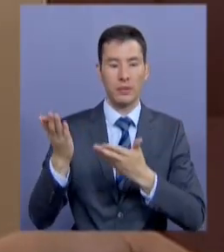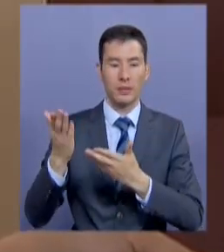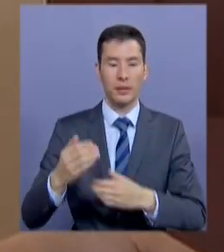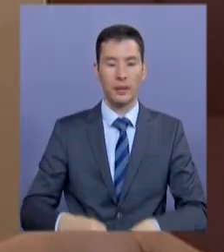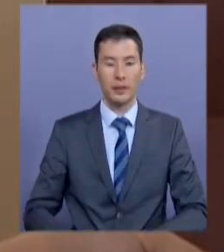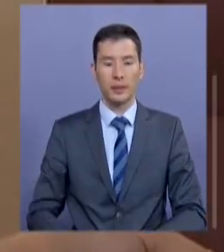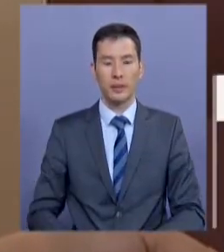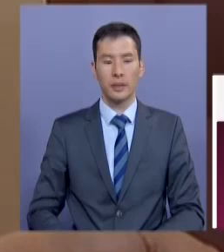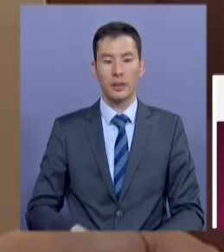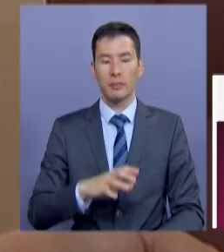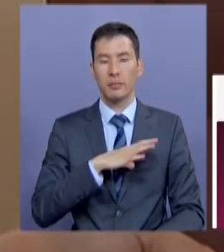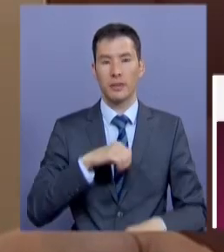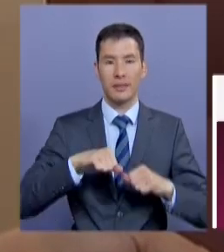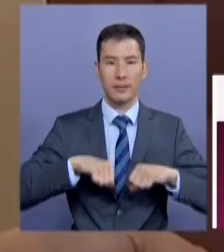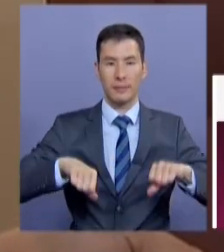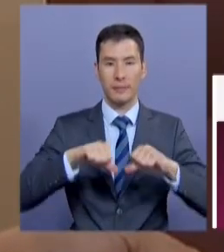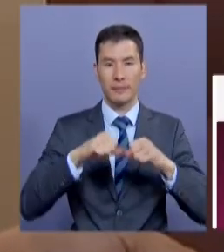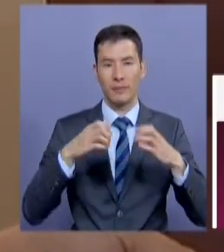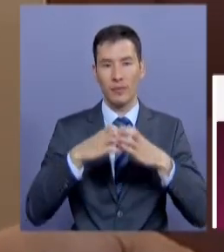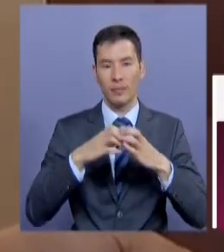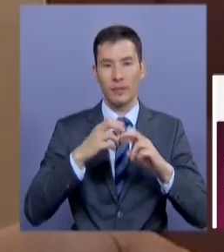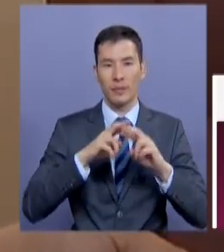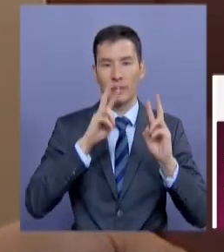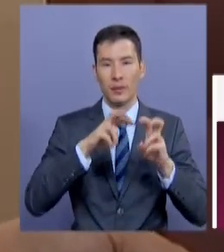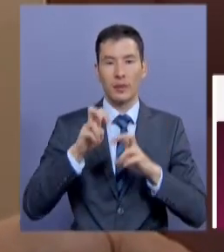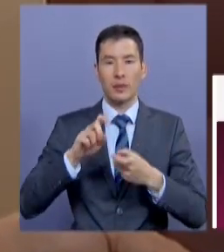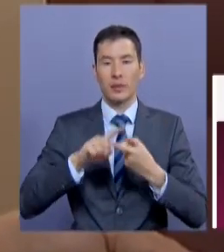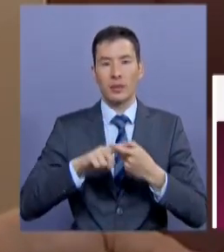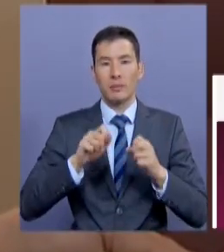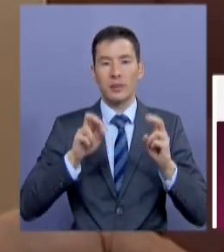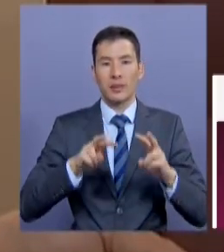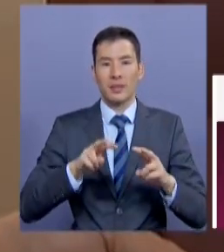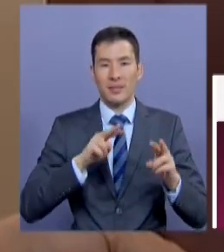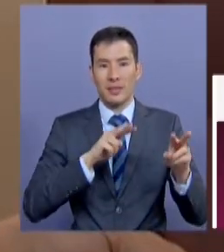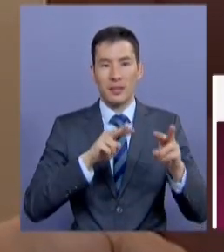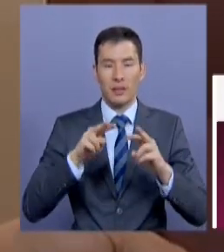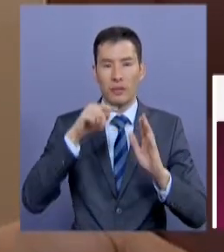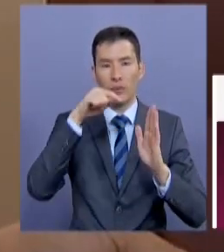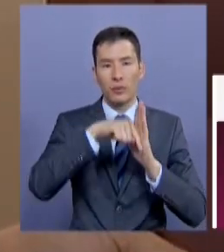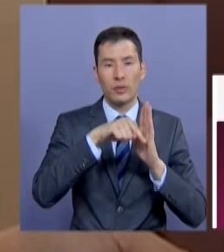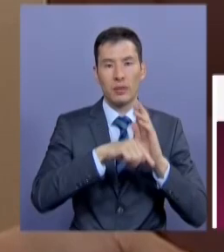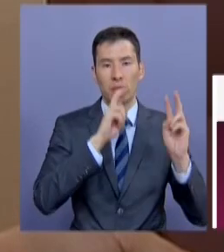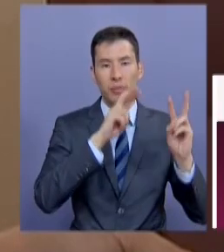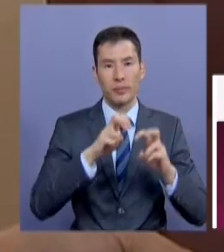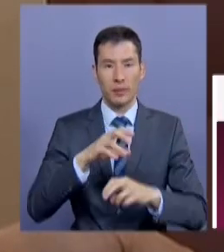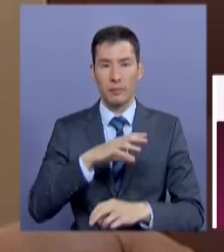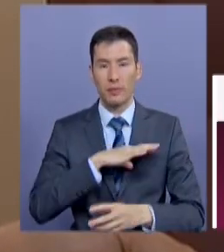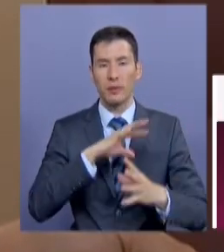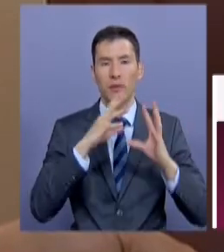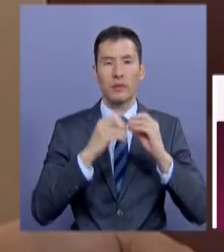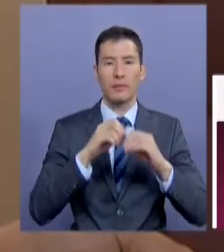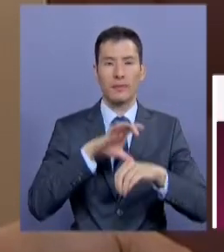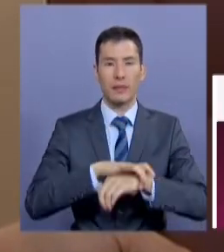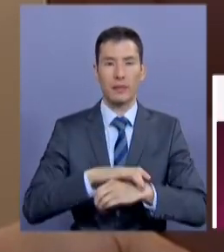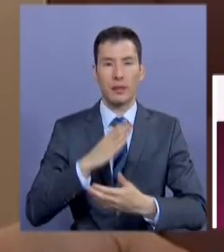создана дисциплинарная комиссия. Бұл мәселе бойынша арнайы тәртіптік комиссия құрылған, ішкі тексерістер жүргізілген. Соның нәтижесі